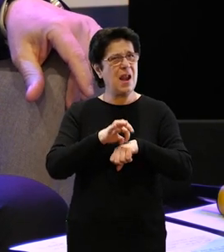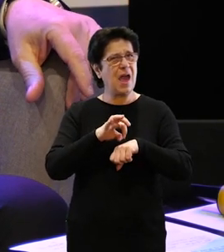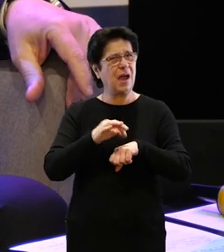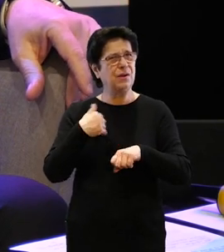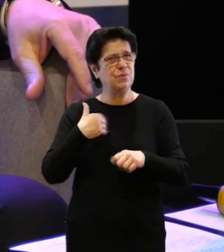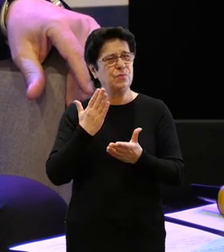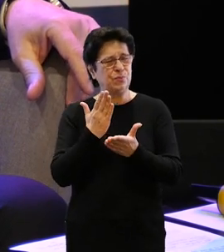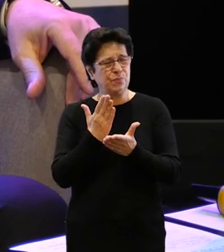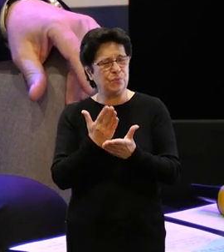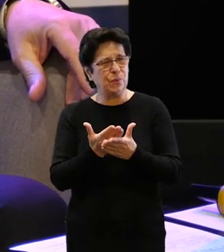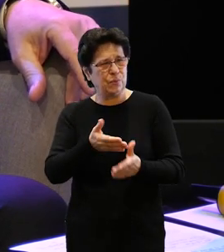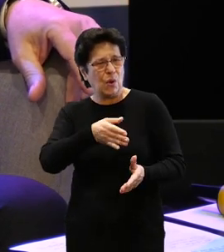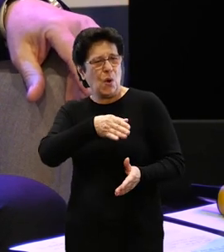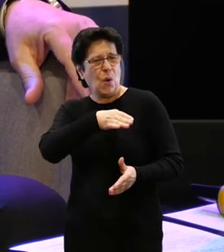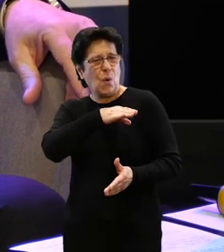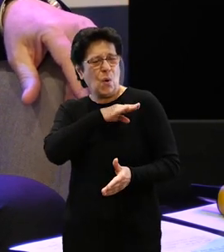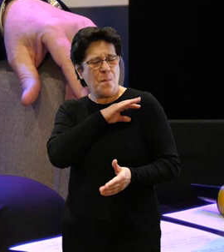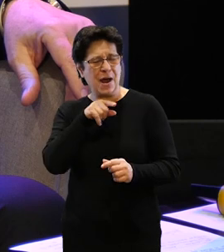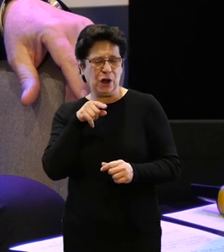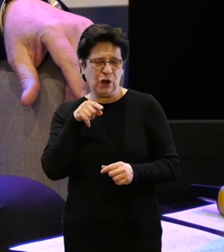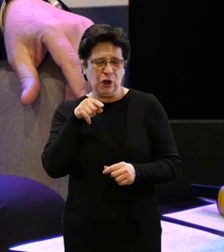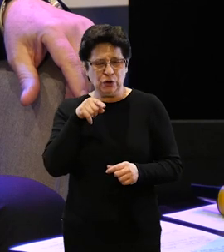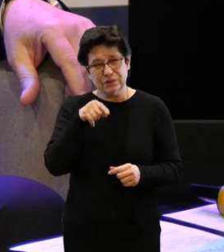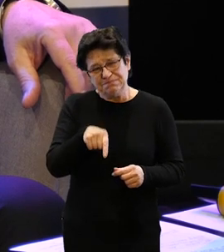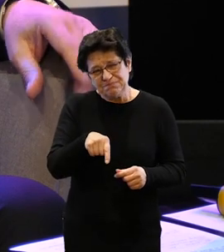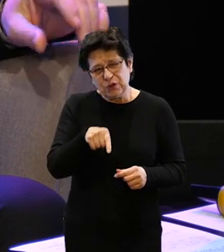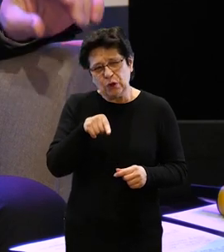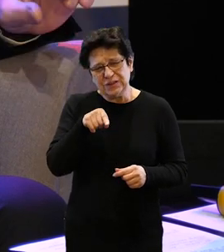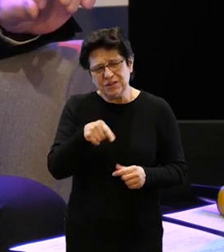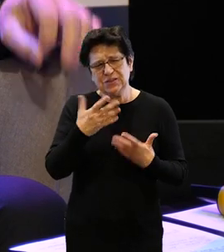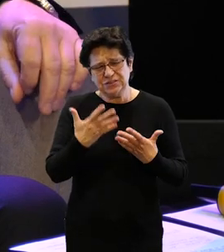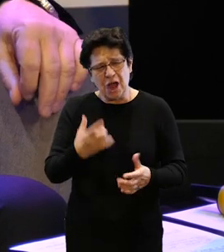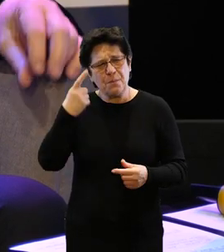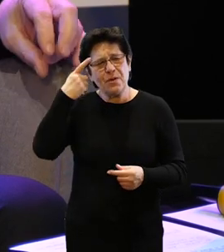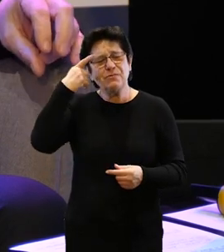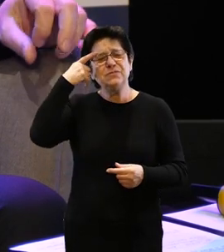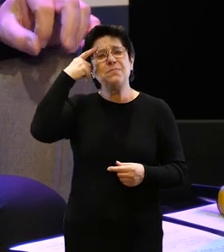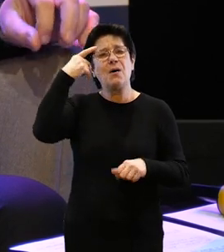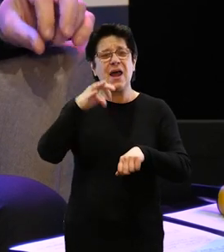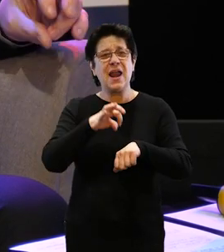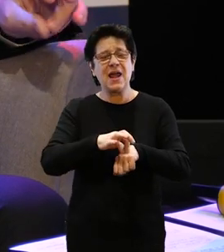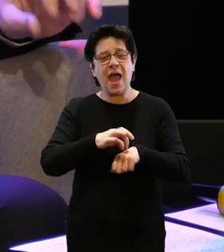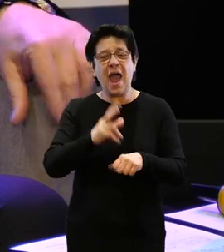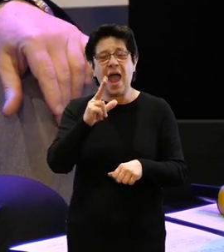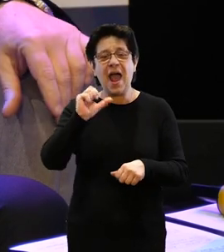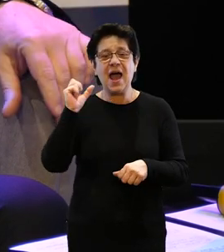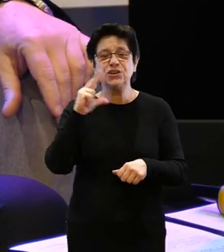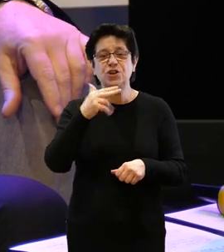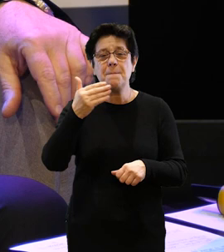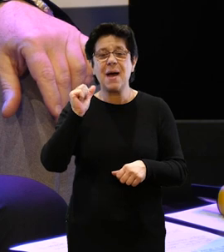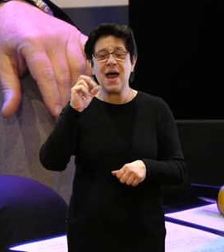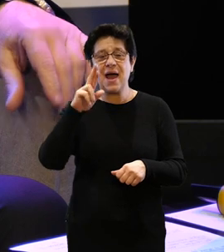zaklasyfikować jako lekarz dawnego Leszna ale chciałbym wspomnieć doktora Jacka kaczmarkowski